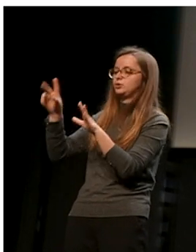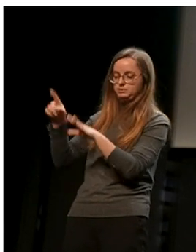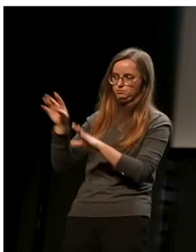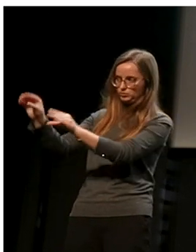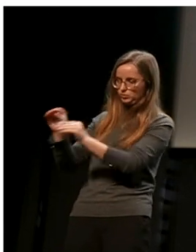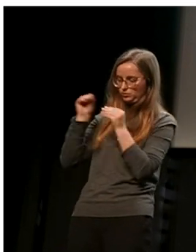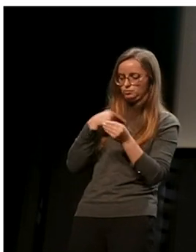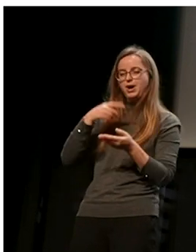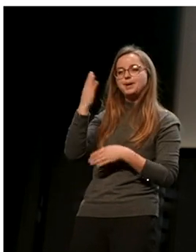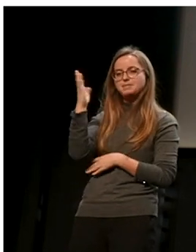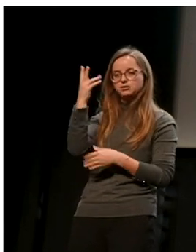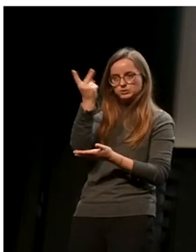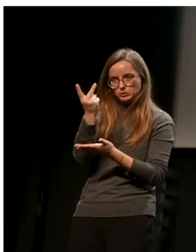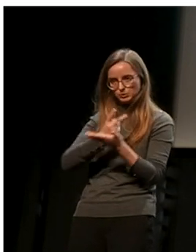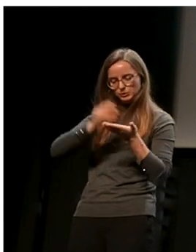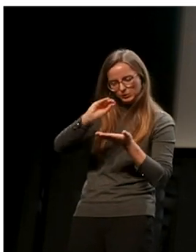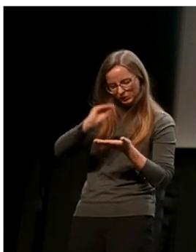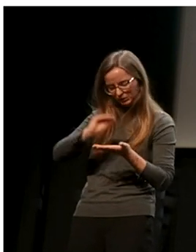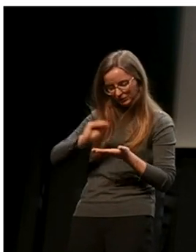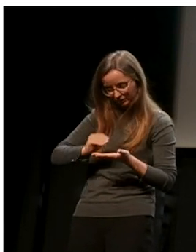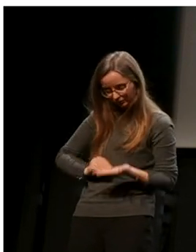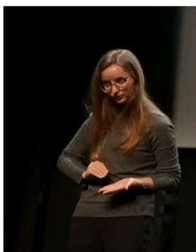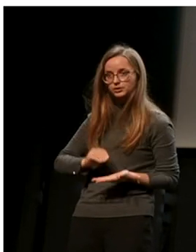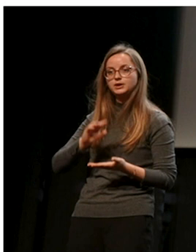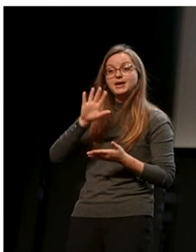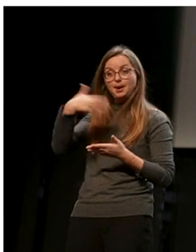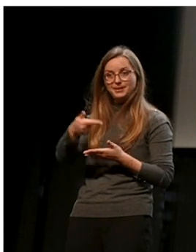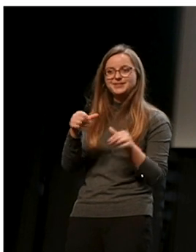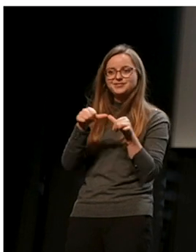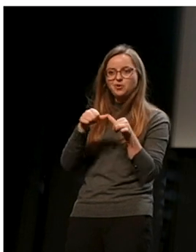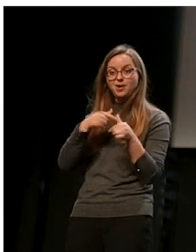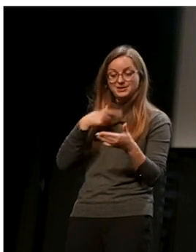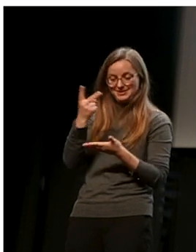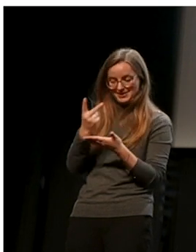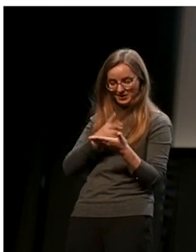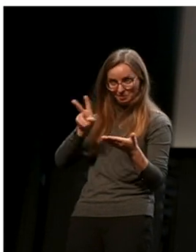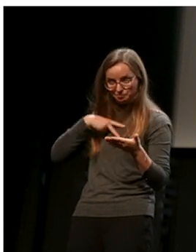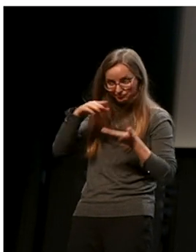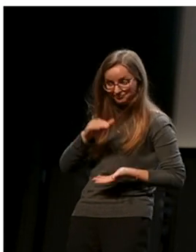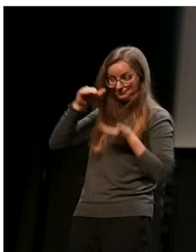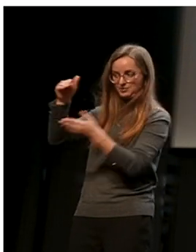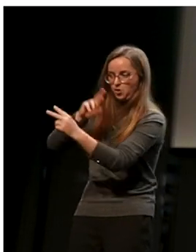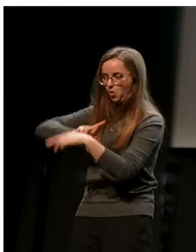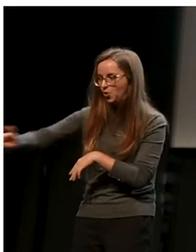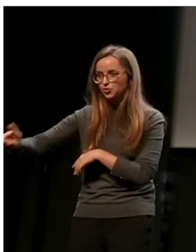dans Midjourney, parce que oui, ce que je vous ai dit, on peut, dans les IA, on peut remettre des images aussi, du texte, de la voix ou du son. Ça qu'on peut remettre. Donc, elle a